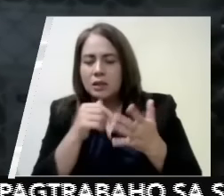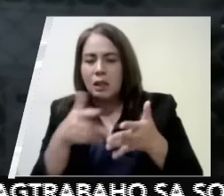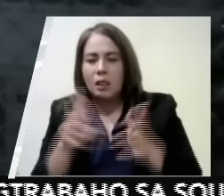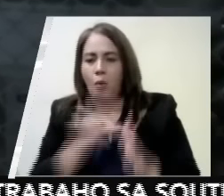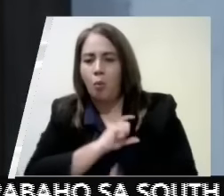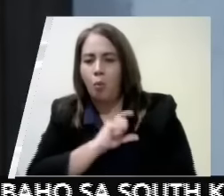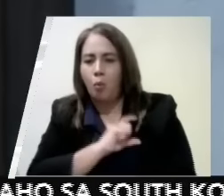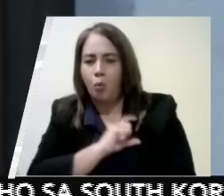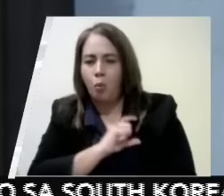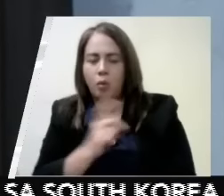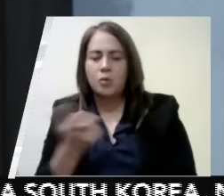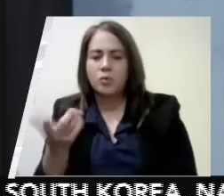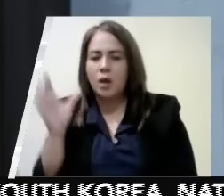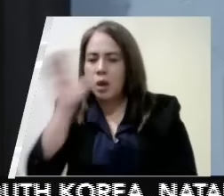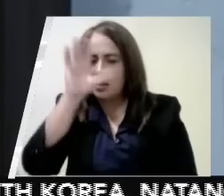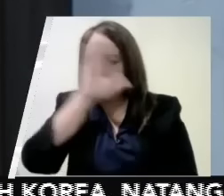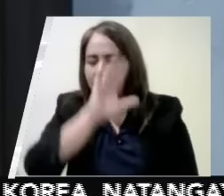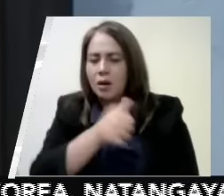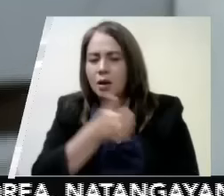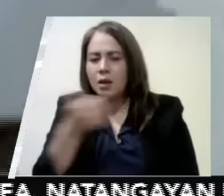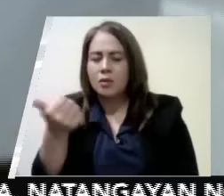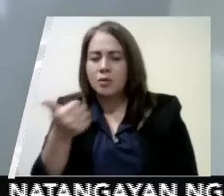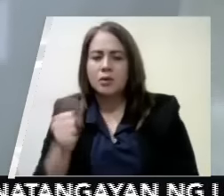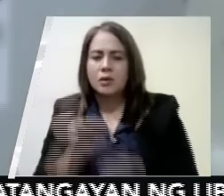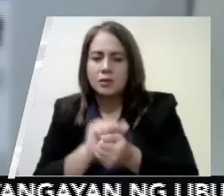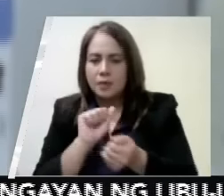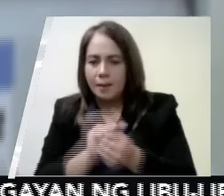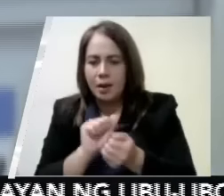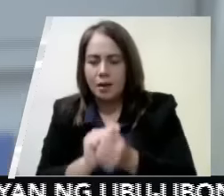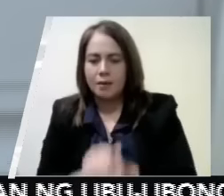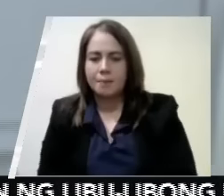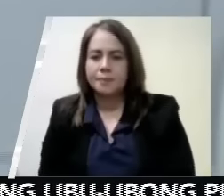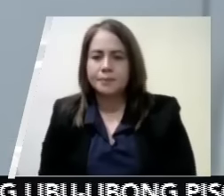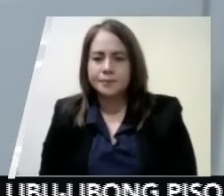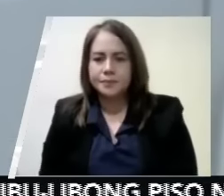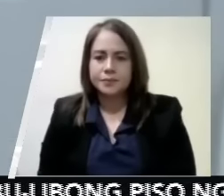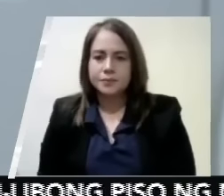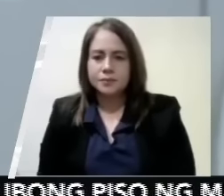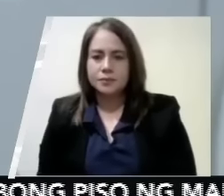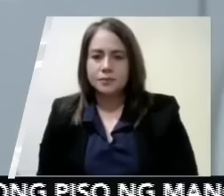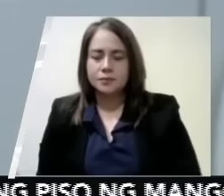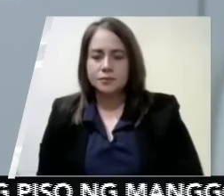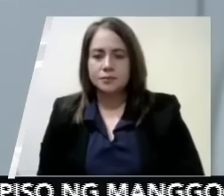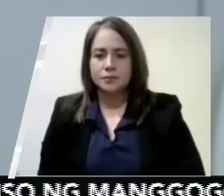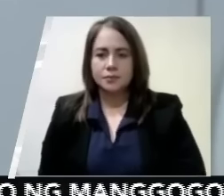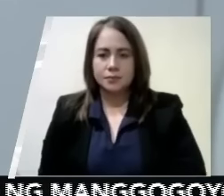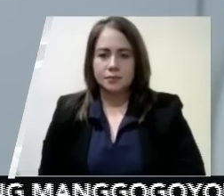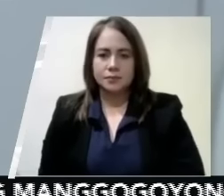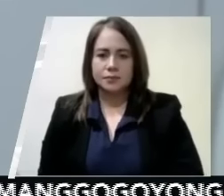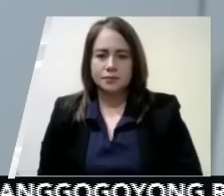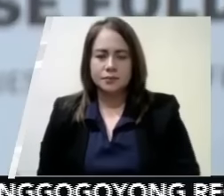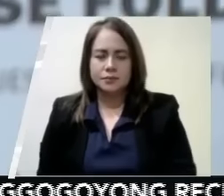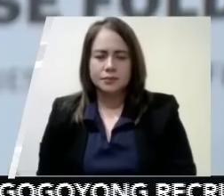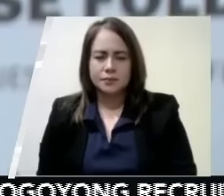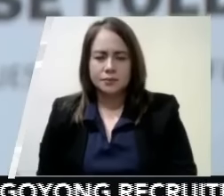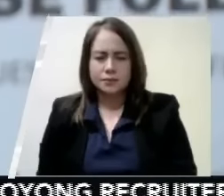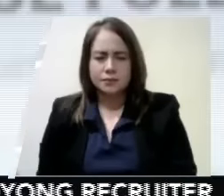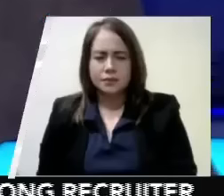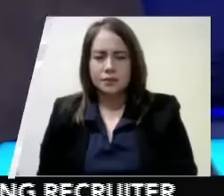pa ng mga otoridad ang mga umano'y kasabwat niya. Para sa GMA Integrated News, Darlene Kai, nakatutok 24